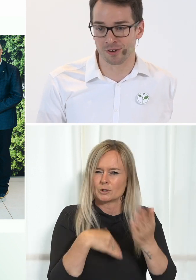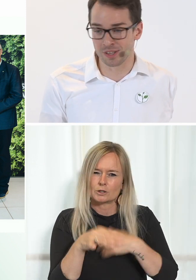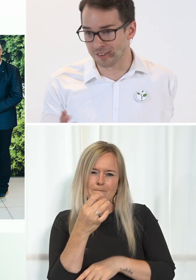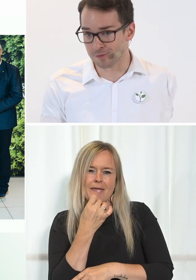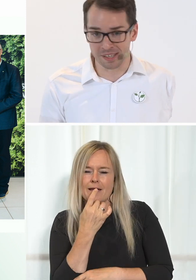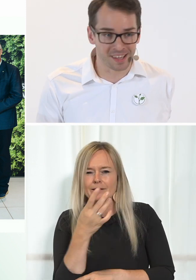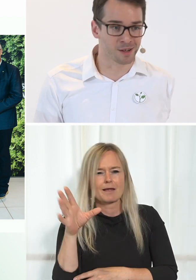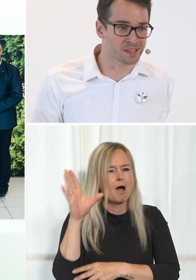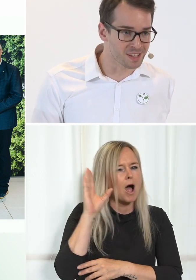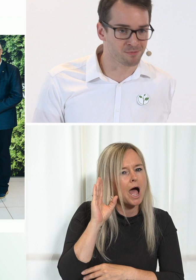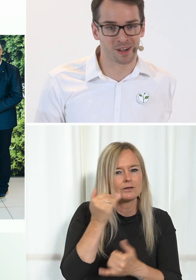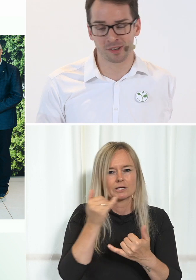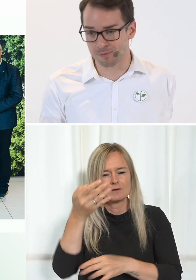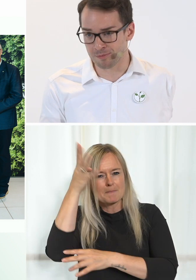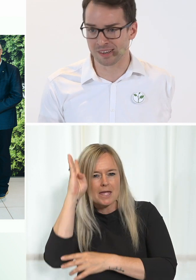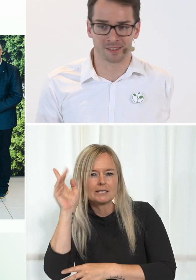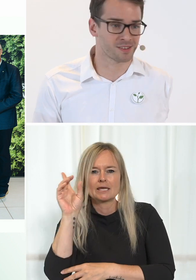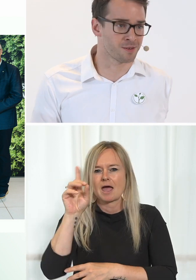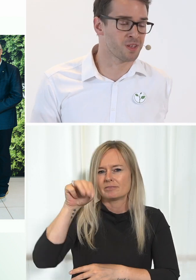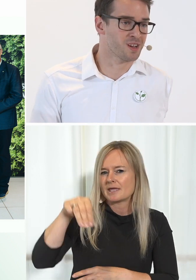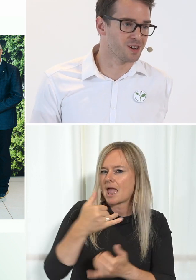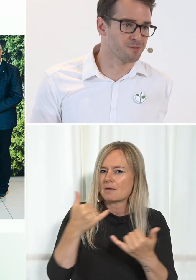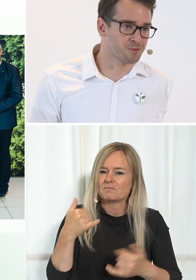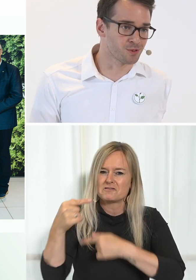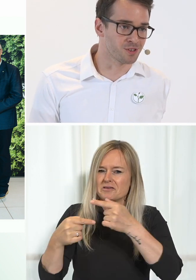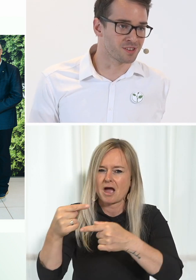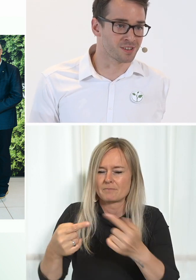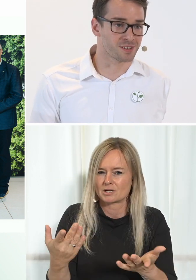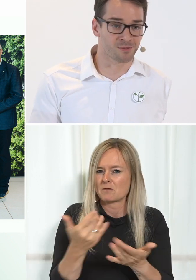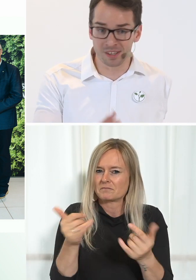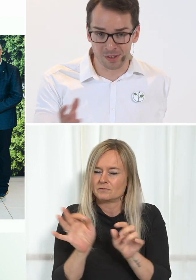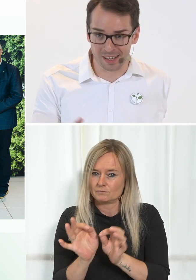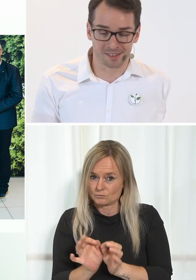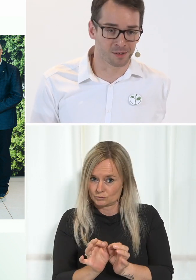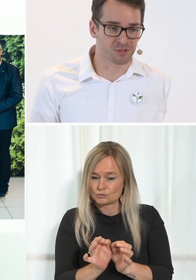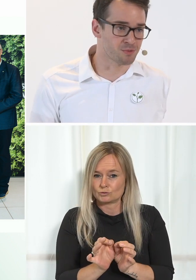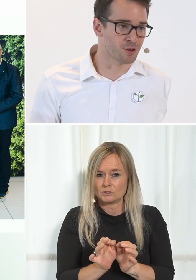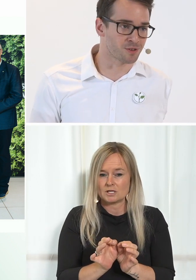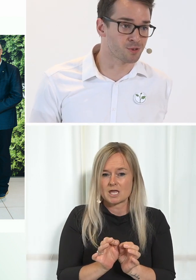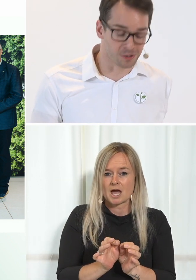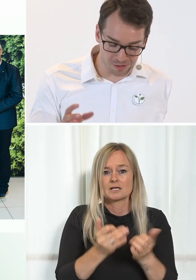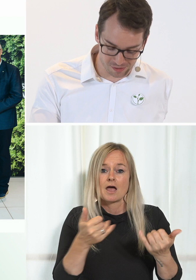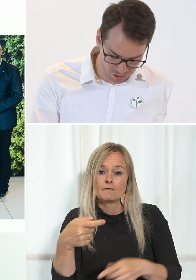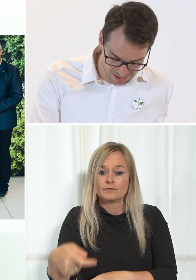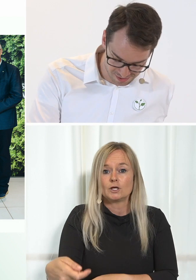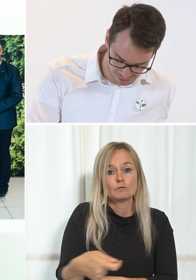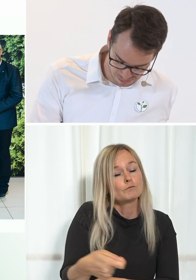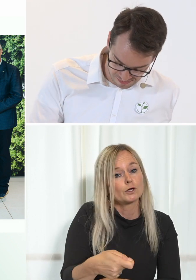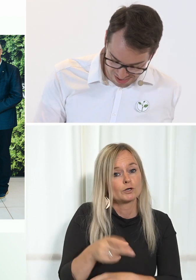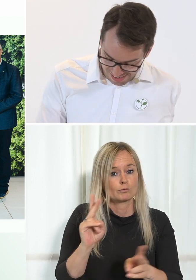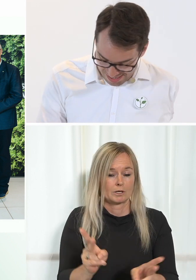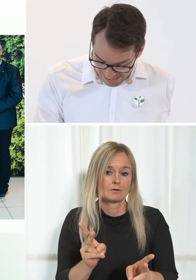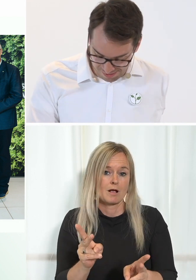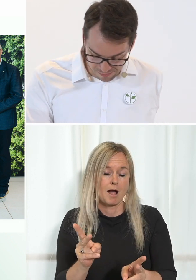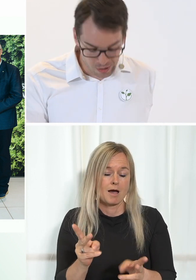anhören wollen, wie das jetzt bei IKEA, bei DM war, wie das bei Meritas funktioniert hat, wie leicht bestimmte Förderungen funktionieren, können Sie das dort alles noch